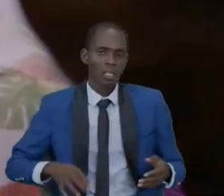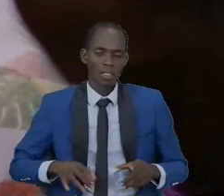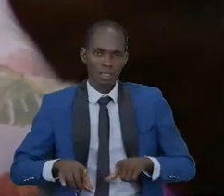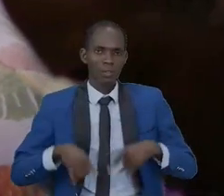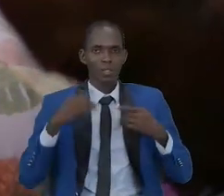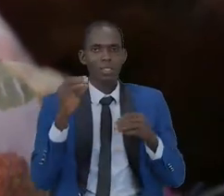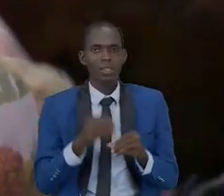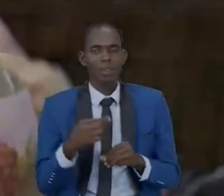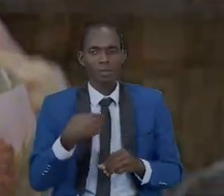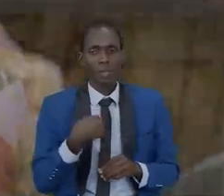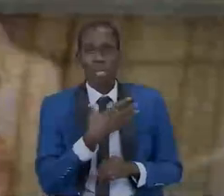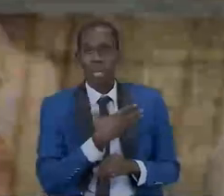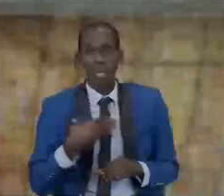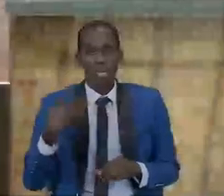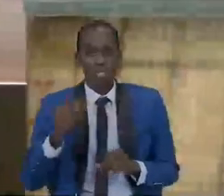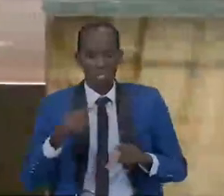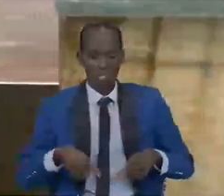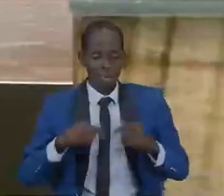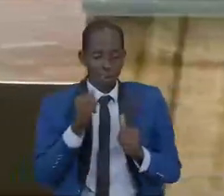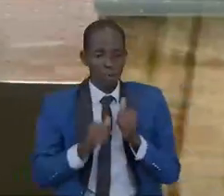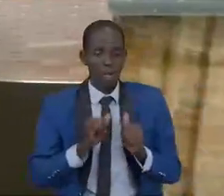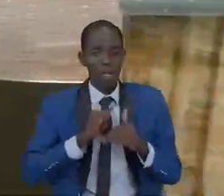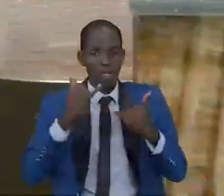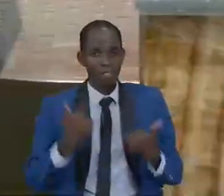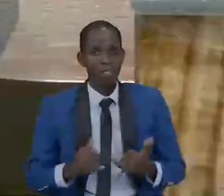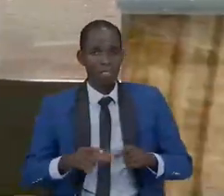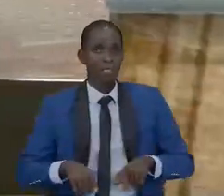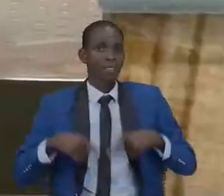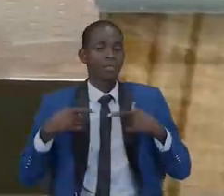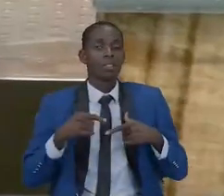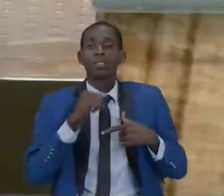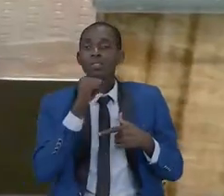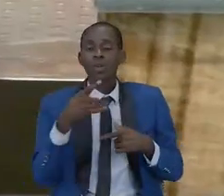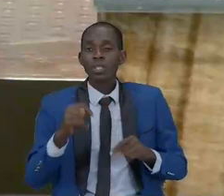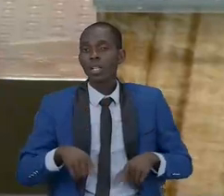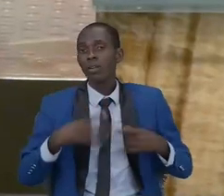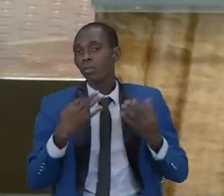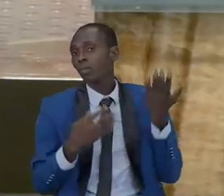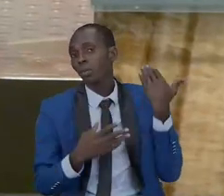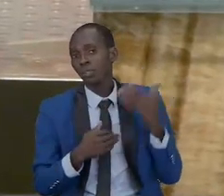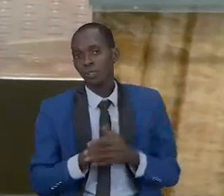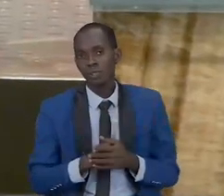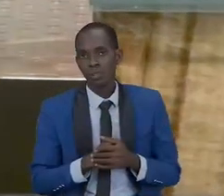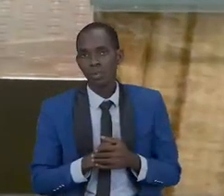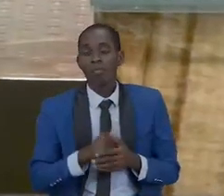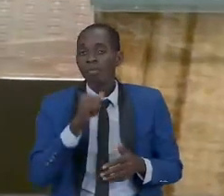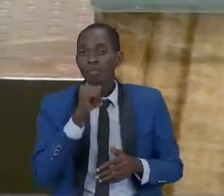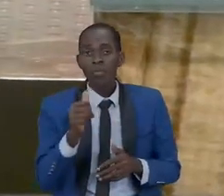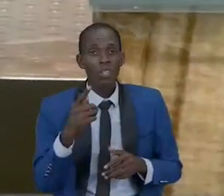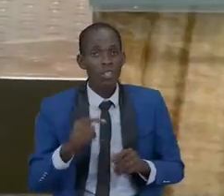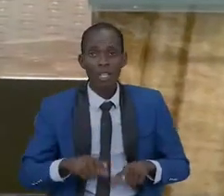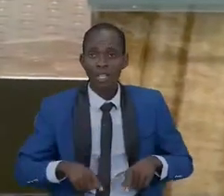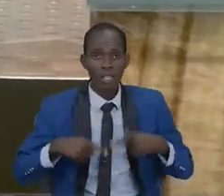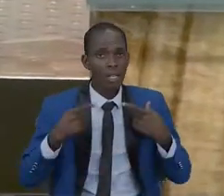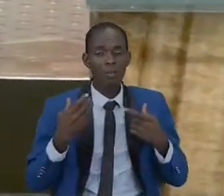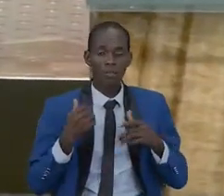et la vie que je vis si je vis maintenant dans la chair c'est pas la vie du passé ce n'est pas la vie sur